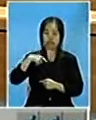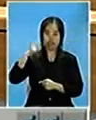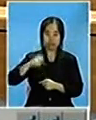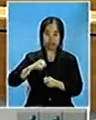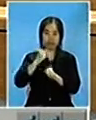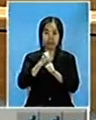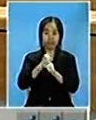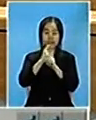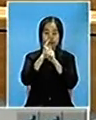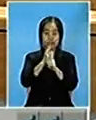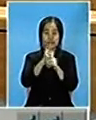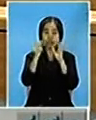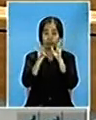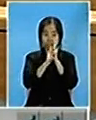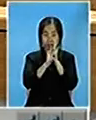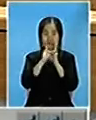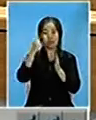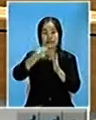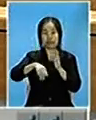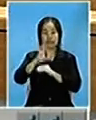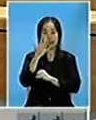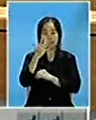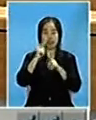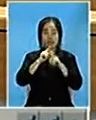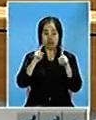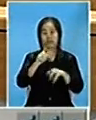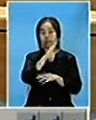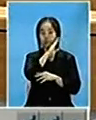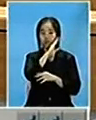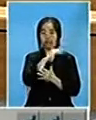ติกามันก็ไม่มีอะไรเว้นแต่จะมี